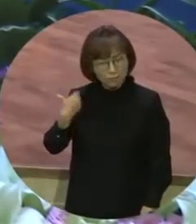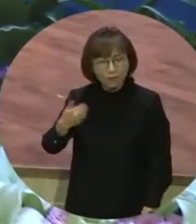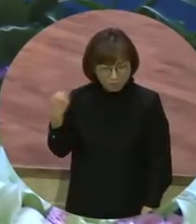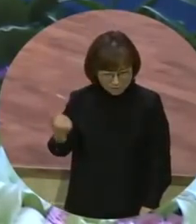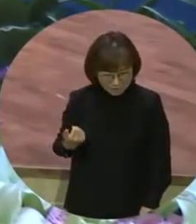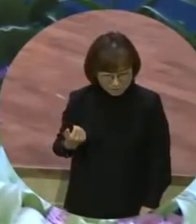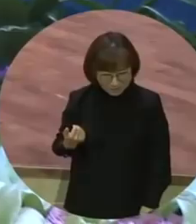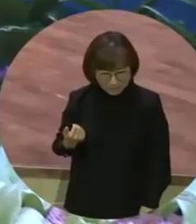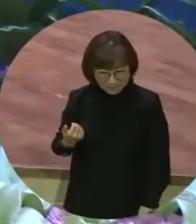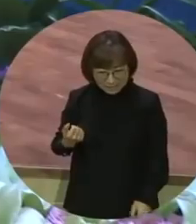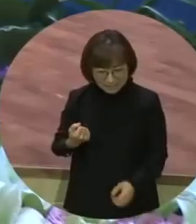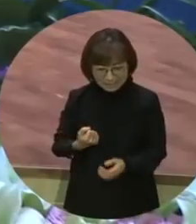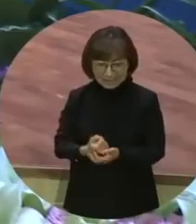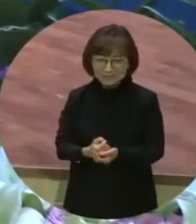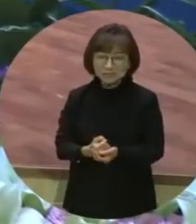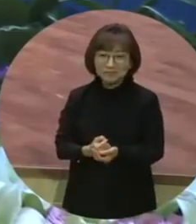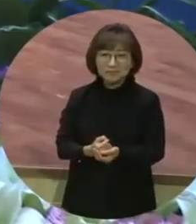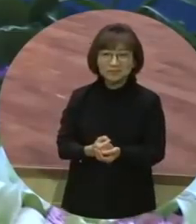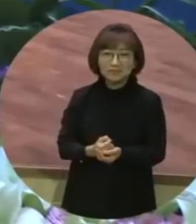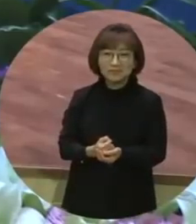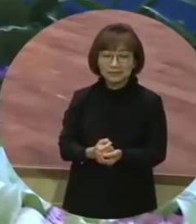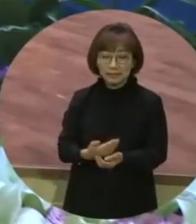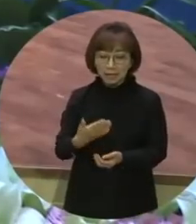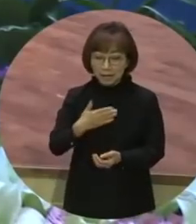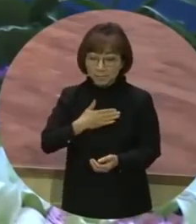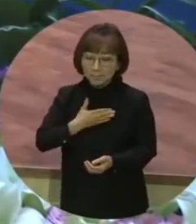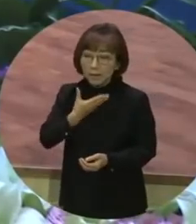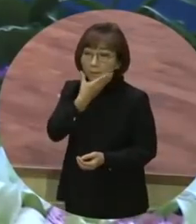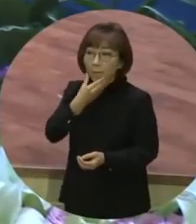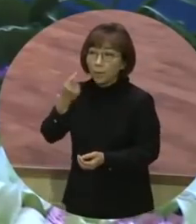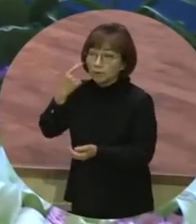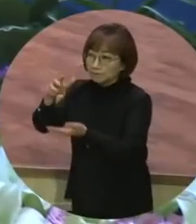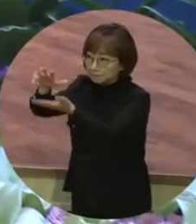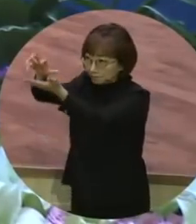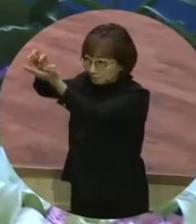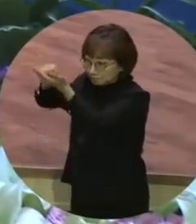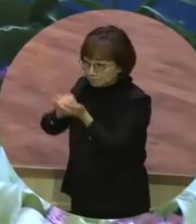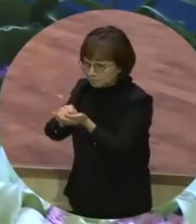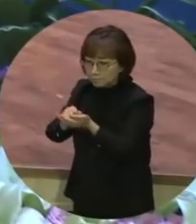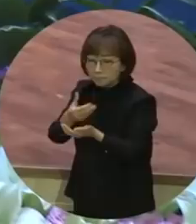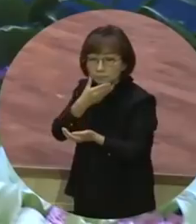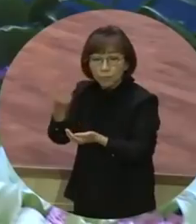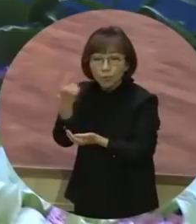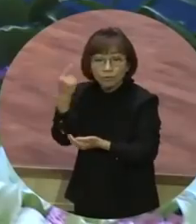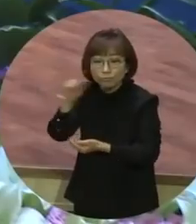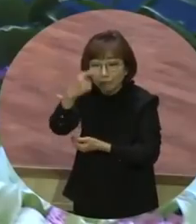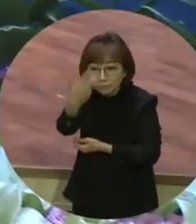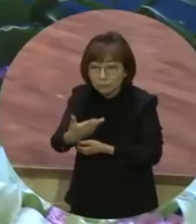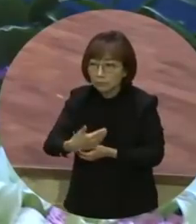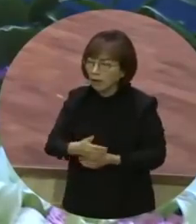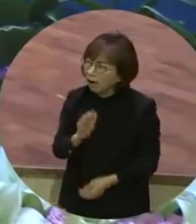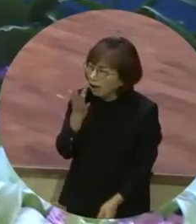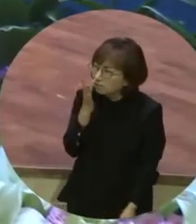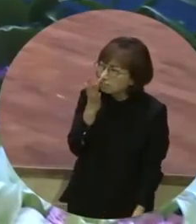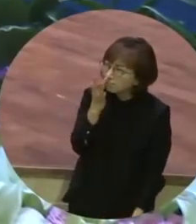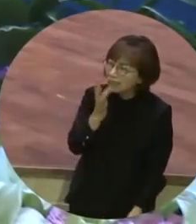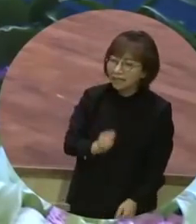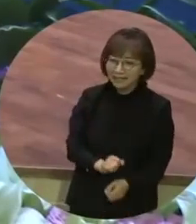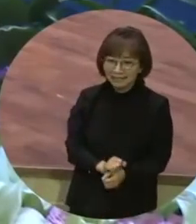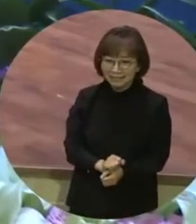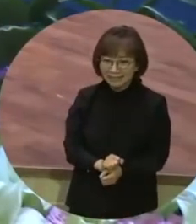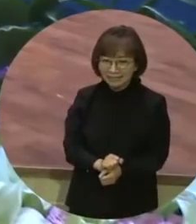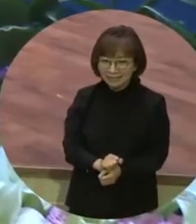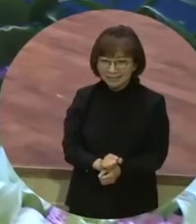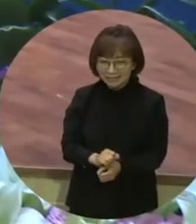좁은 땅에 살다 보니까 이 복음을 받는데 이 복음이 뭔지도 몰라. 여러분 듣고 있는 복음이 얼마나